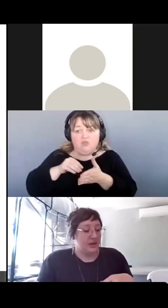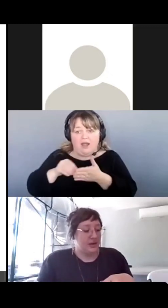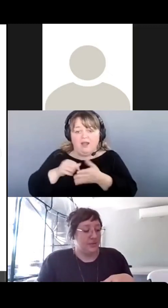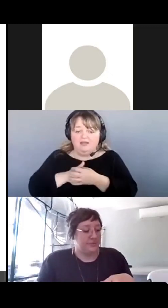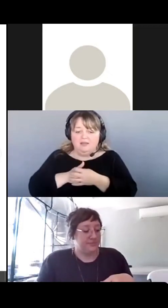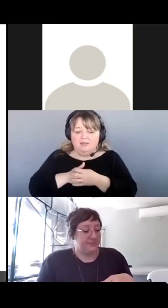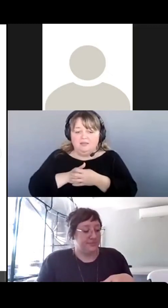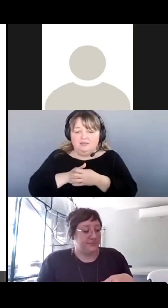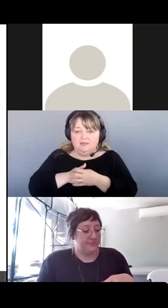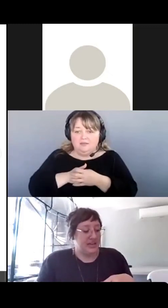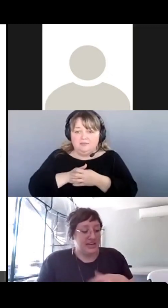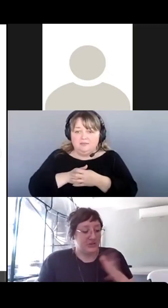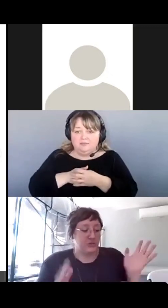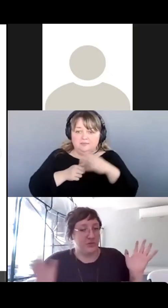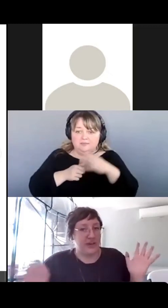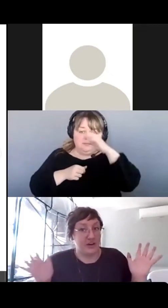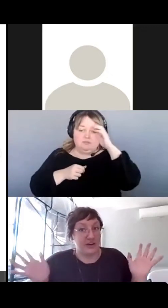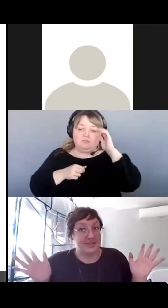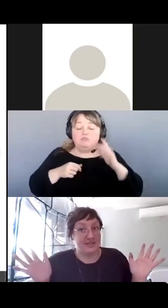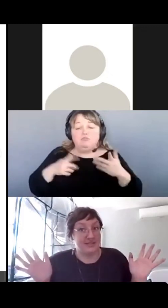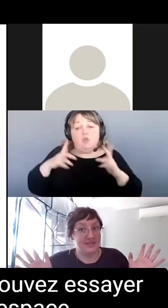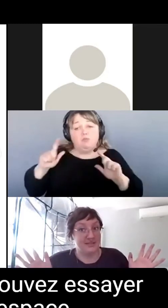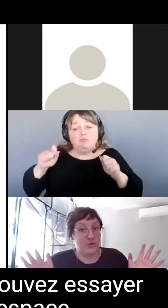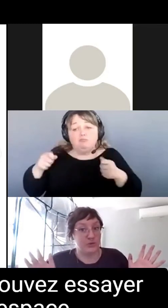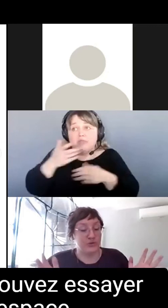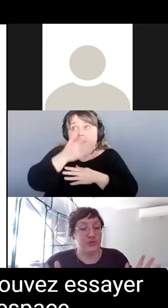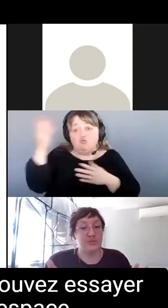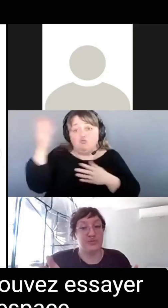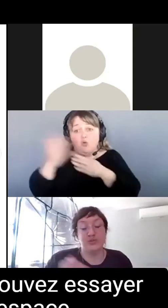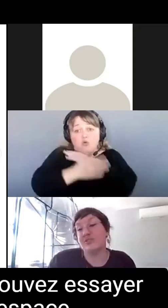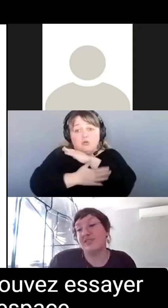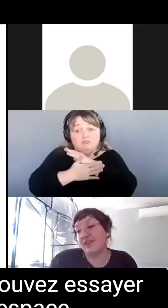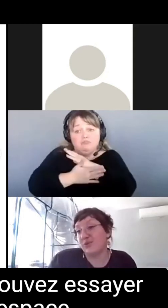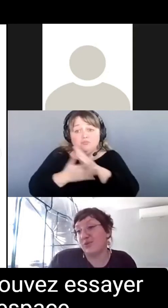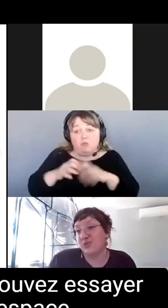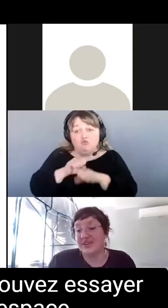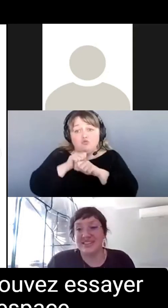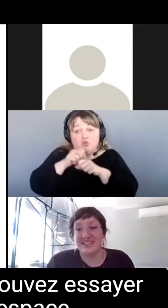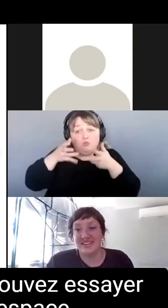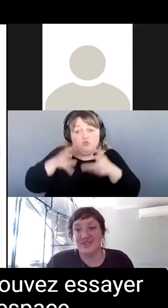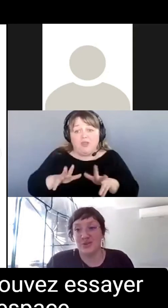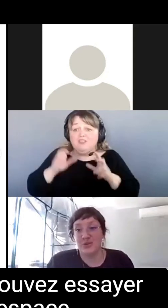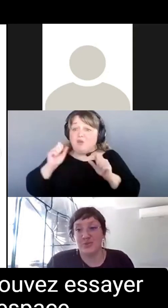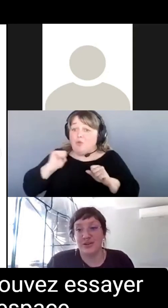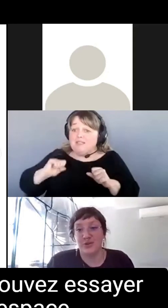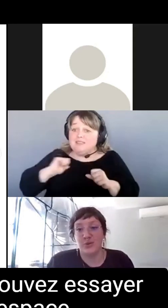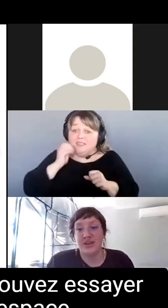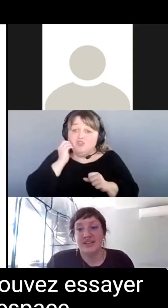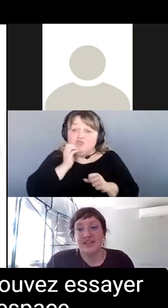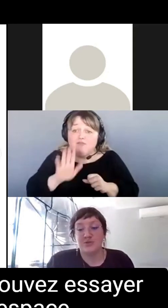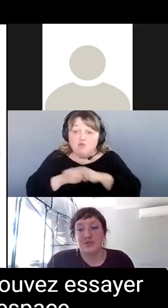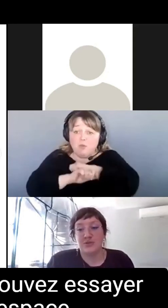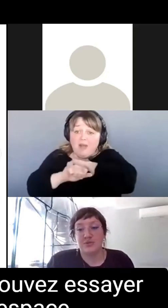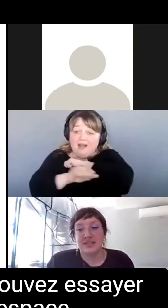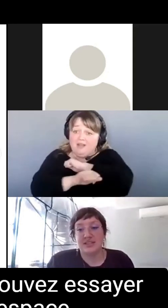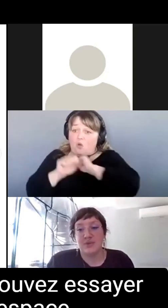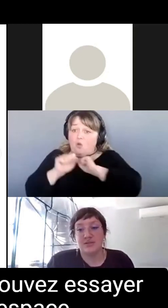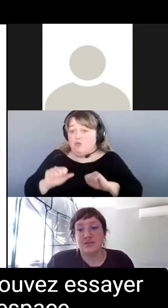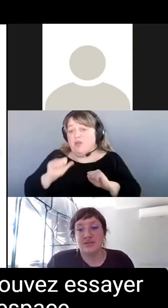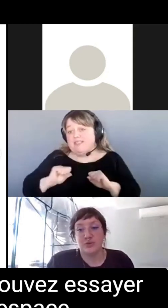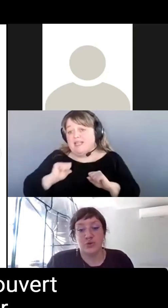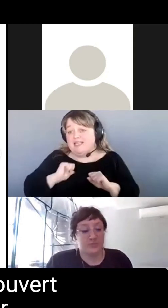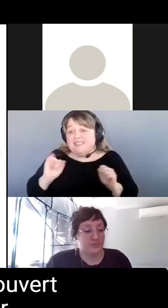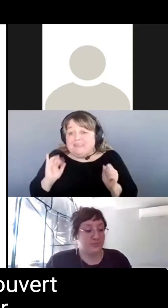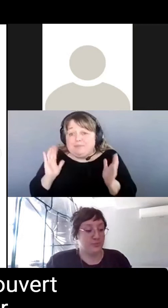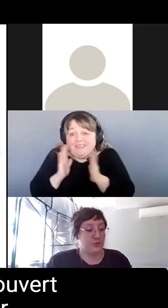et la nature va faire le reste. Donc, ça, c'est peut-être une idée que vous pouvez essayer sur votre balcon si vous avez un petit